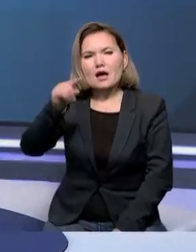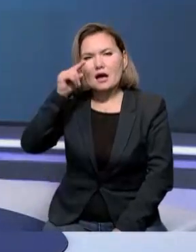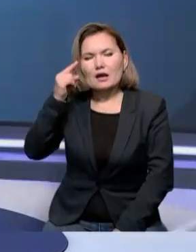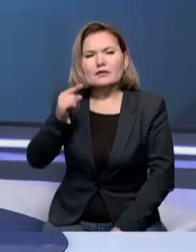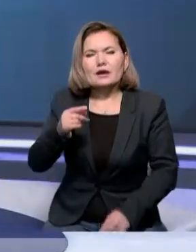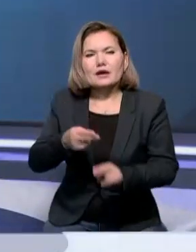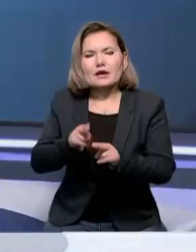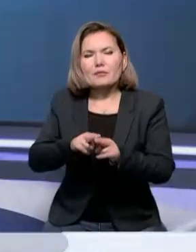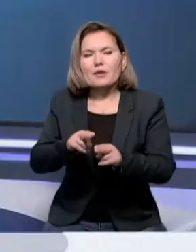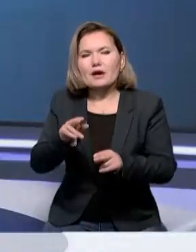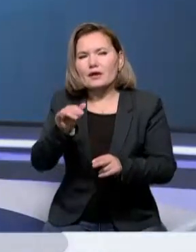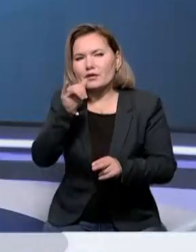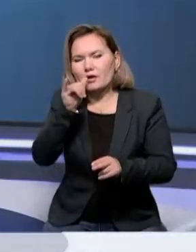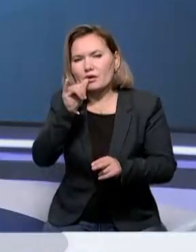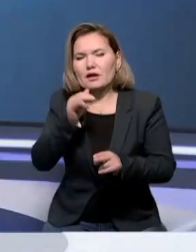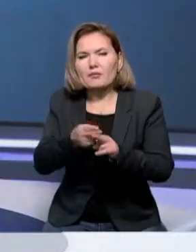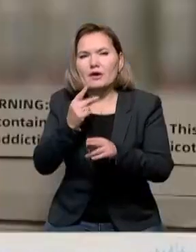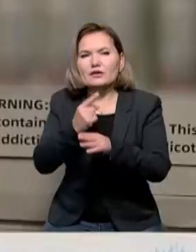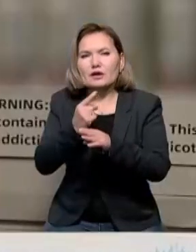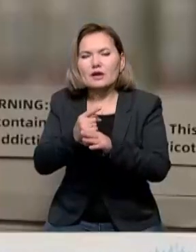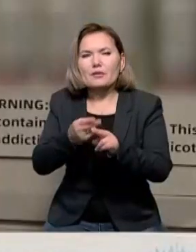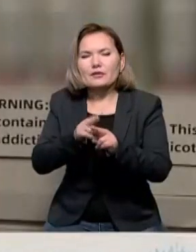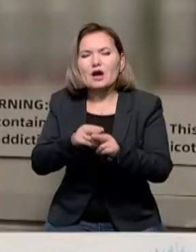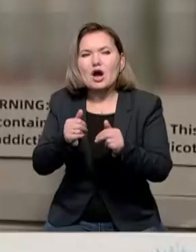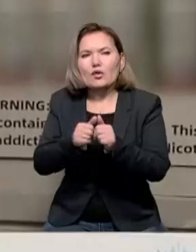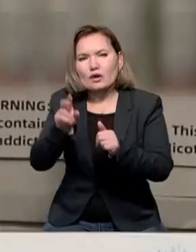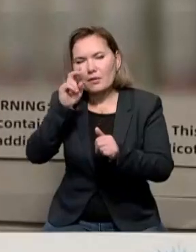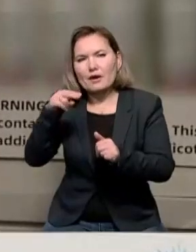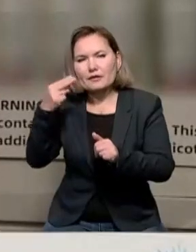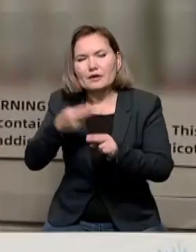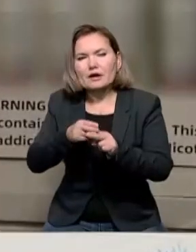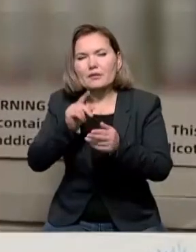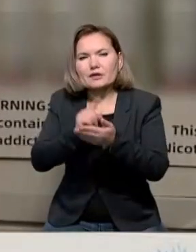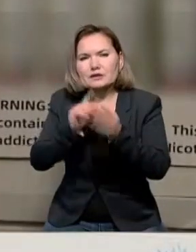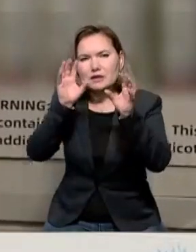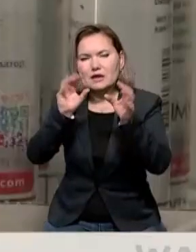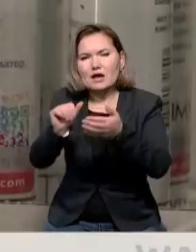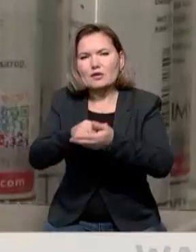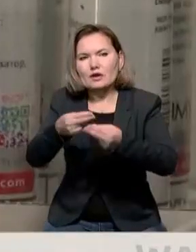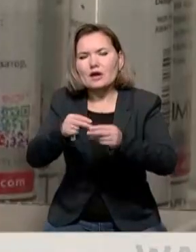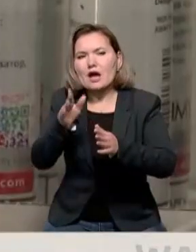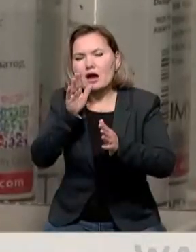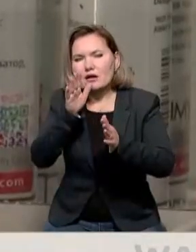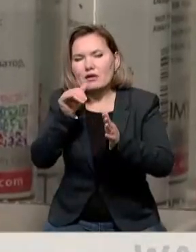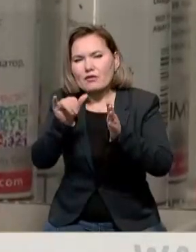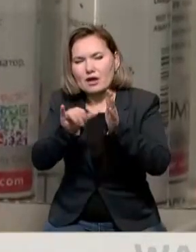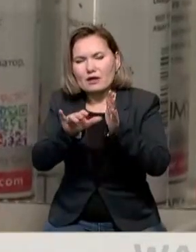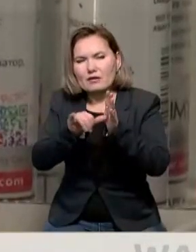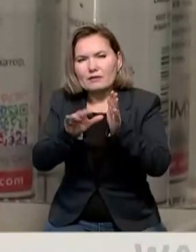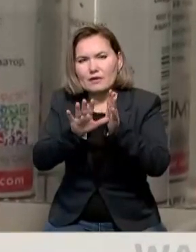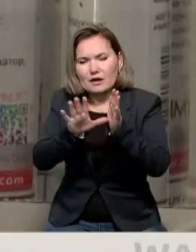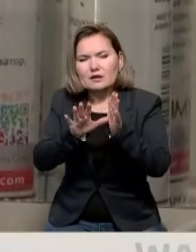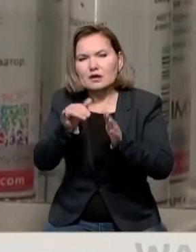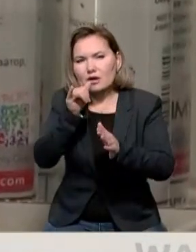Кыргызстанда электронды темекиге тыйым салынды. Көрші ел президенті тиісті заңға қол қойды. Енді мұнда электронды темекі әкелгендер мен